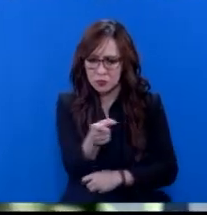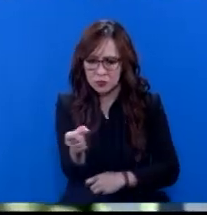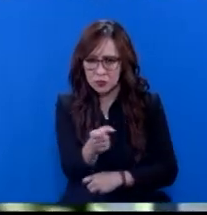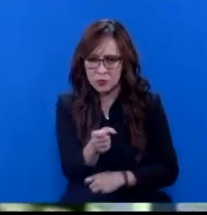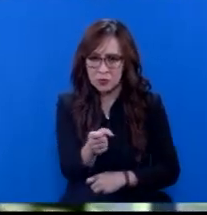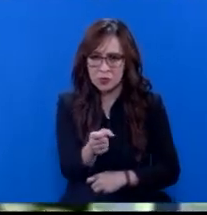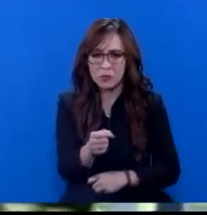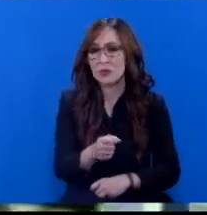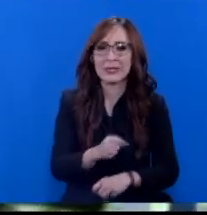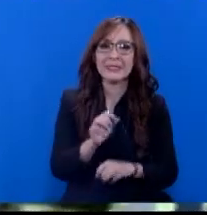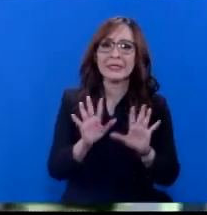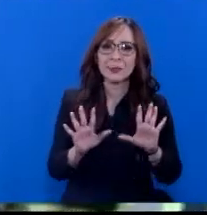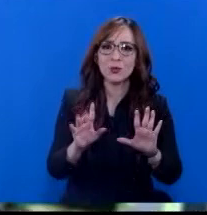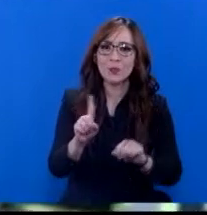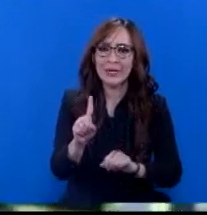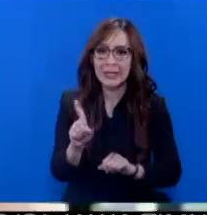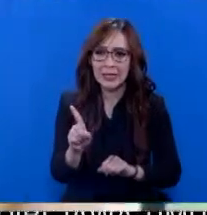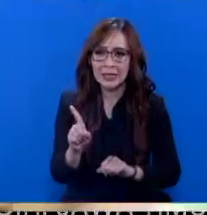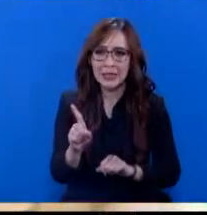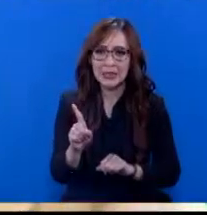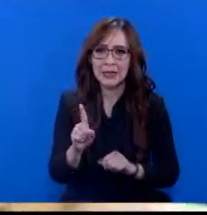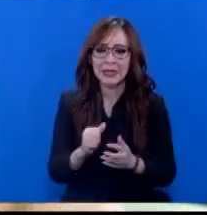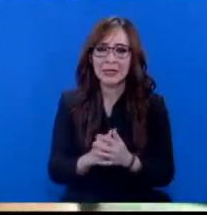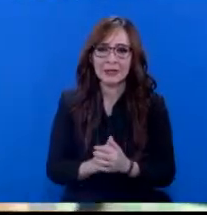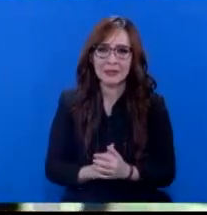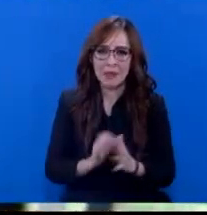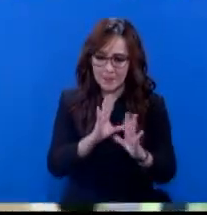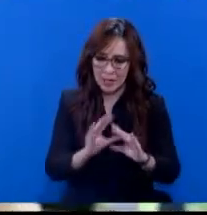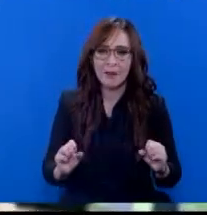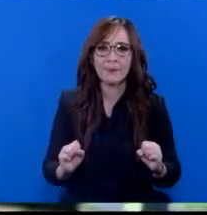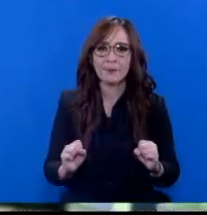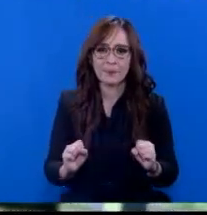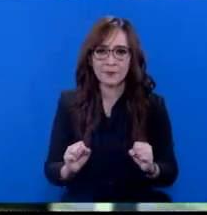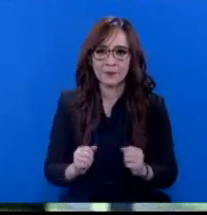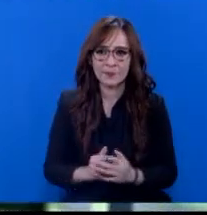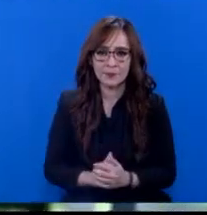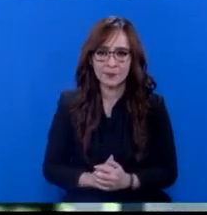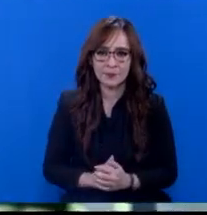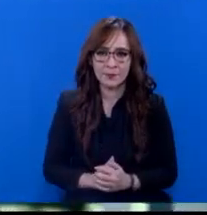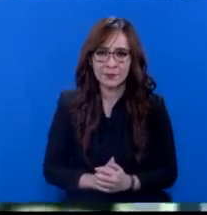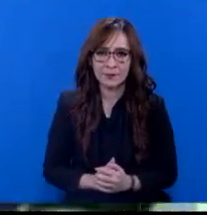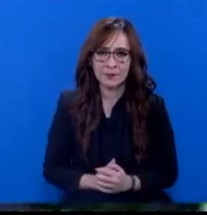10 menit. Hanya 10 menit tadi pemadaman udah bisa clear. Tadi sih